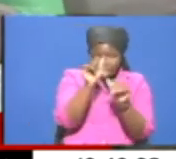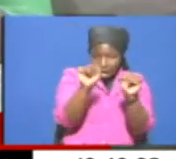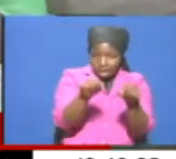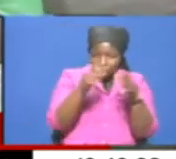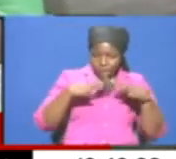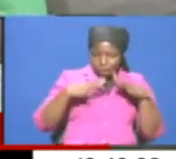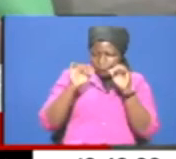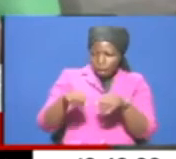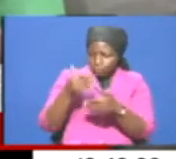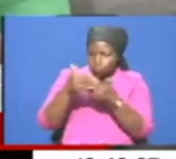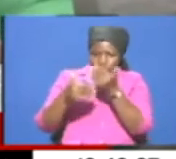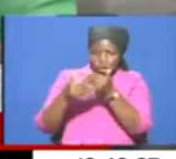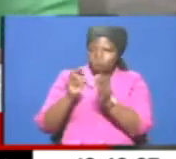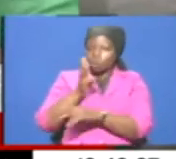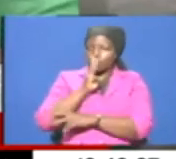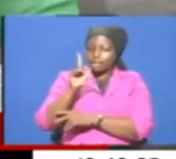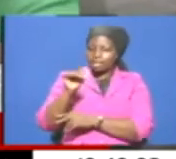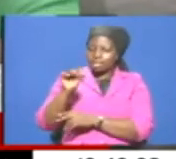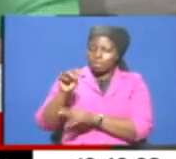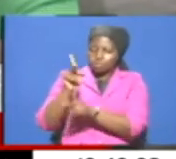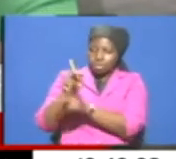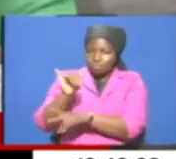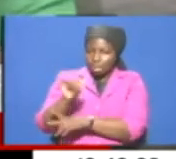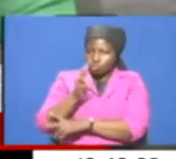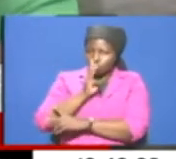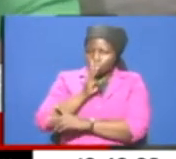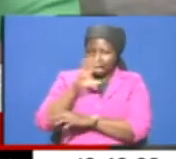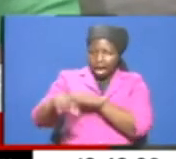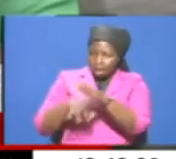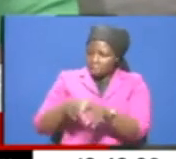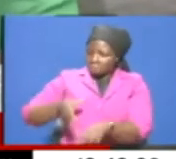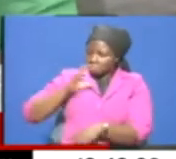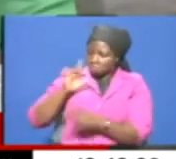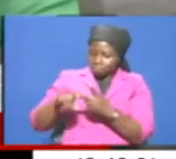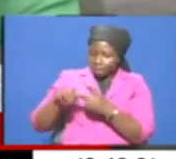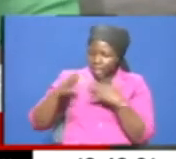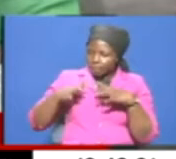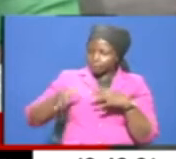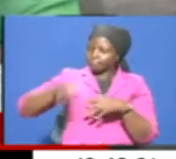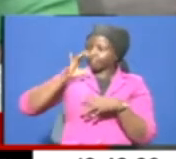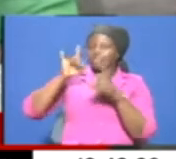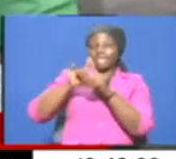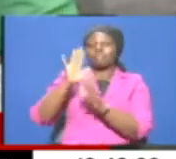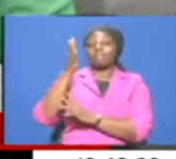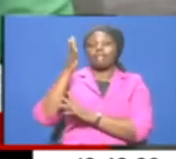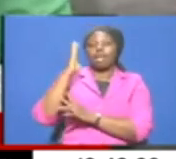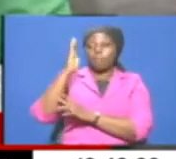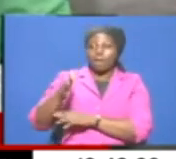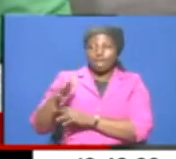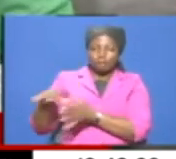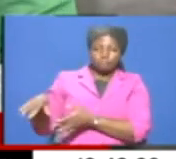dams inaweka maji, mifuko itakunywa, watu watakunywa, na pia hata mishe, we can even